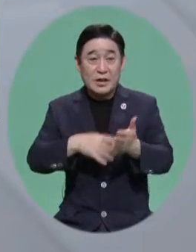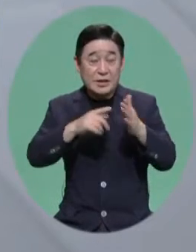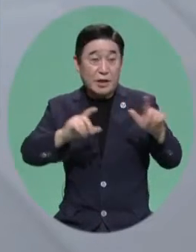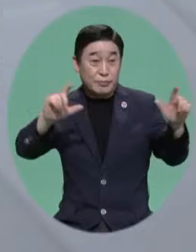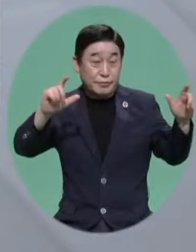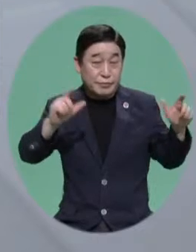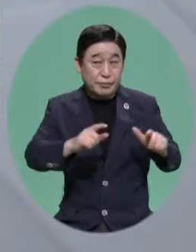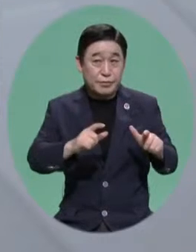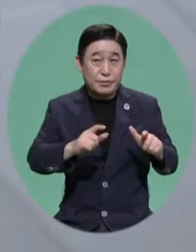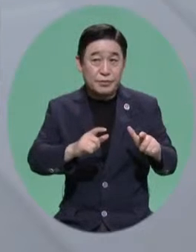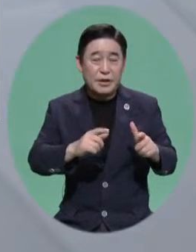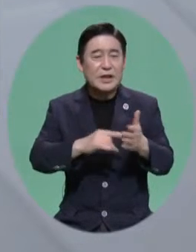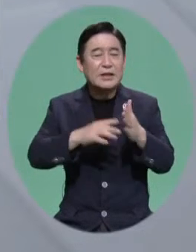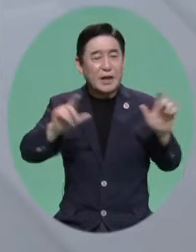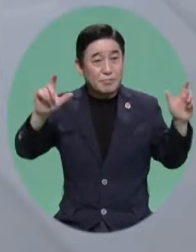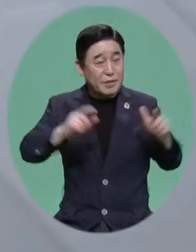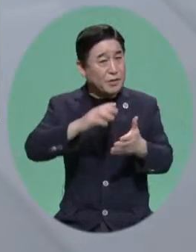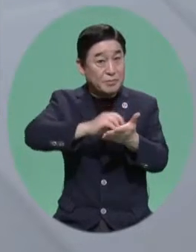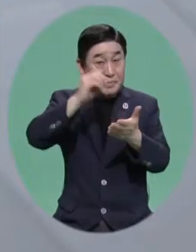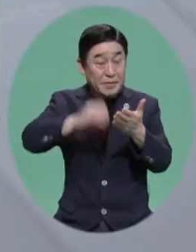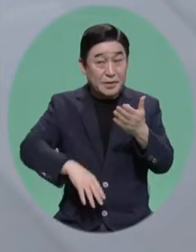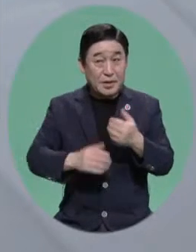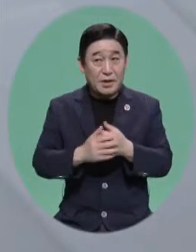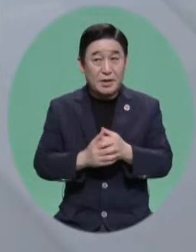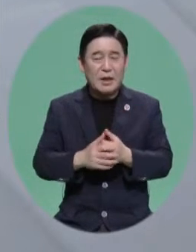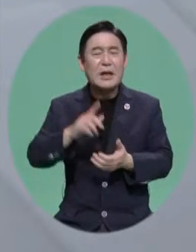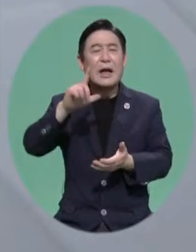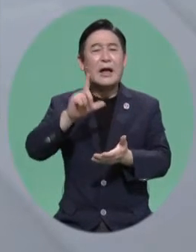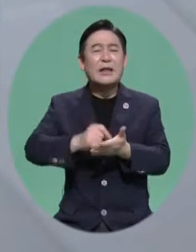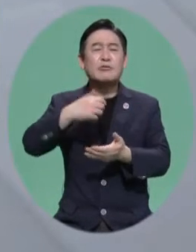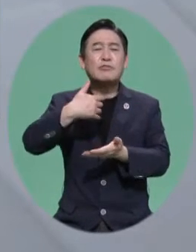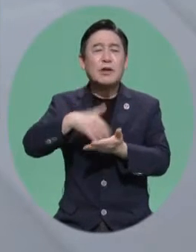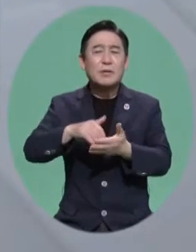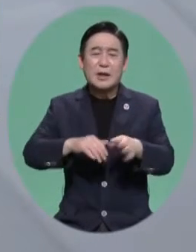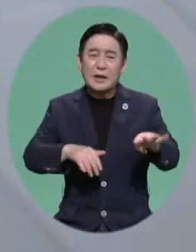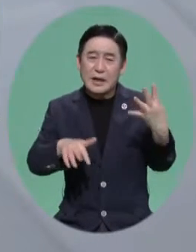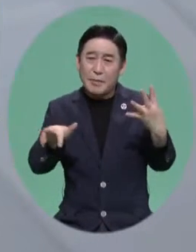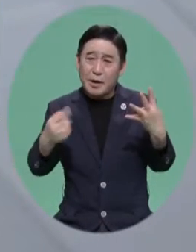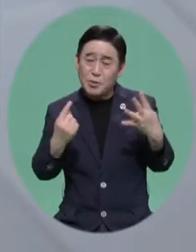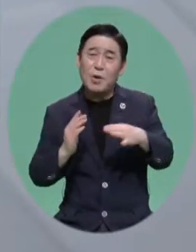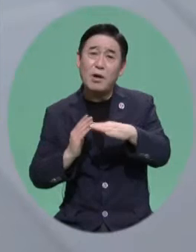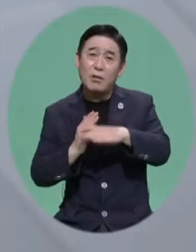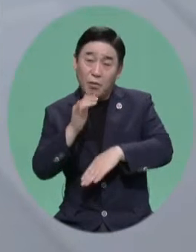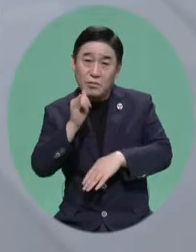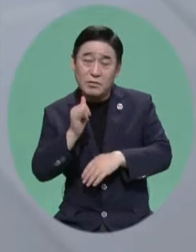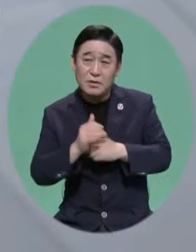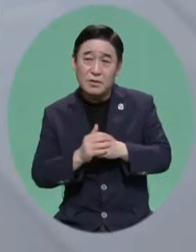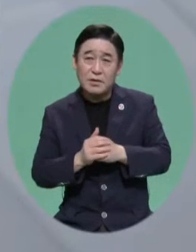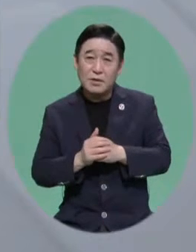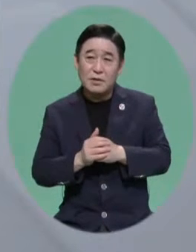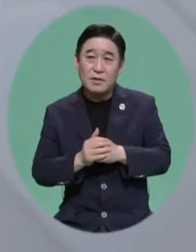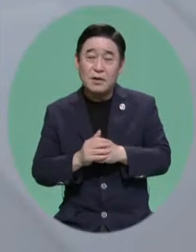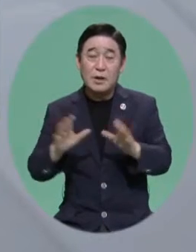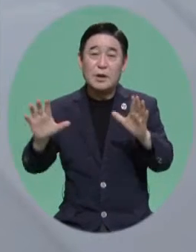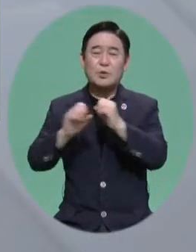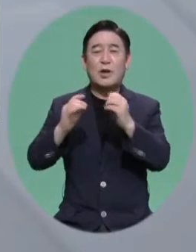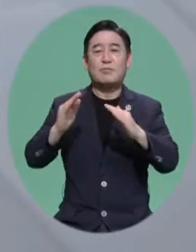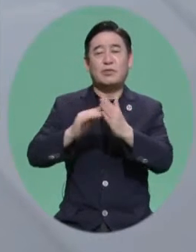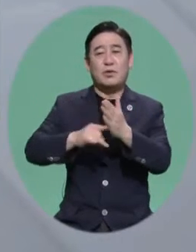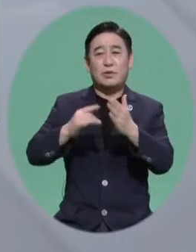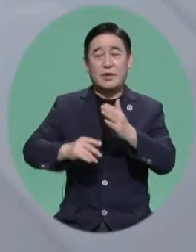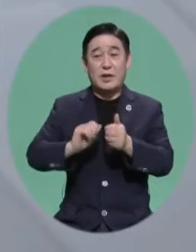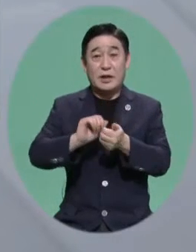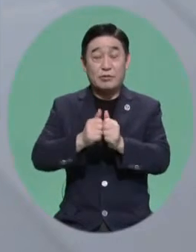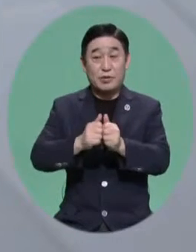때 빼고 감세 해도 깼어요 제가 얼추 그냥 계산해 보니까 400조 가 넘는데 에 종부세 주식